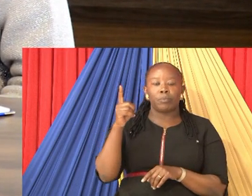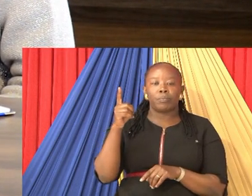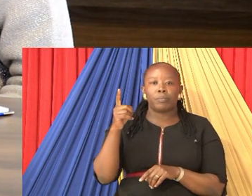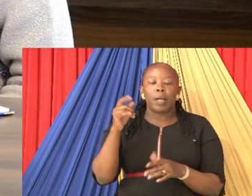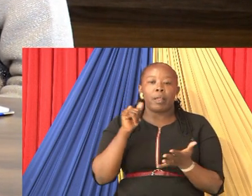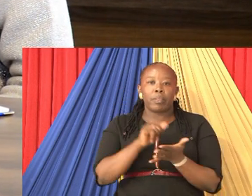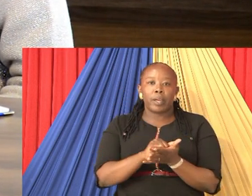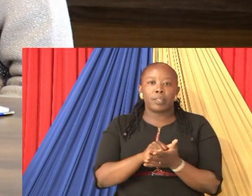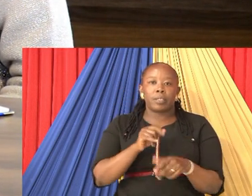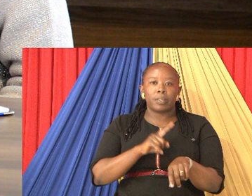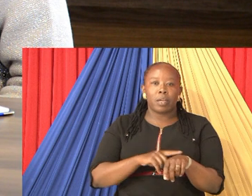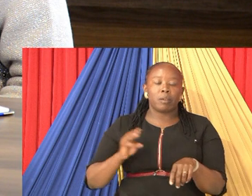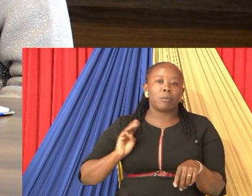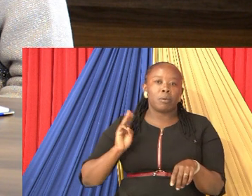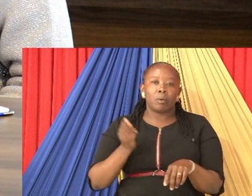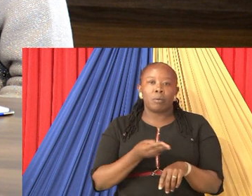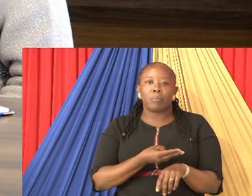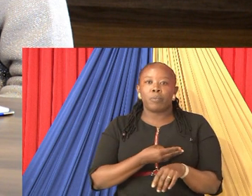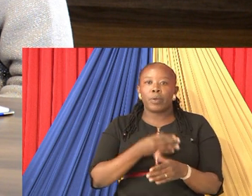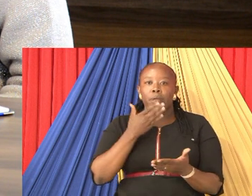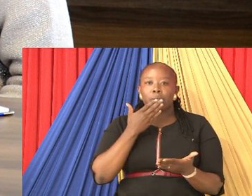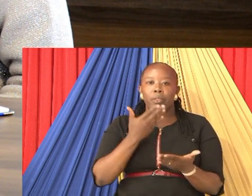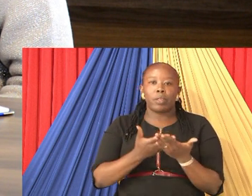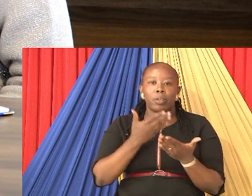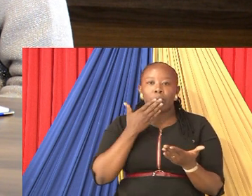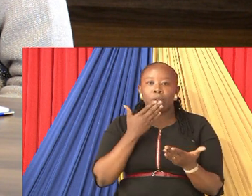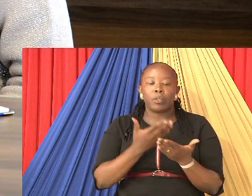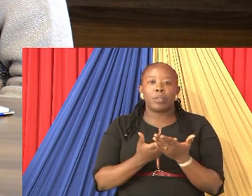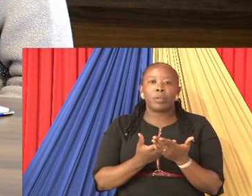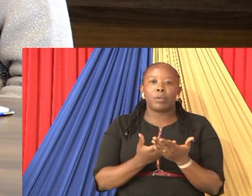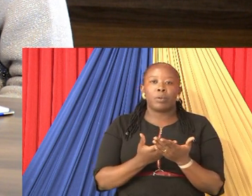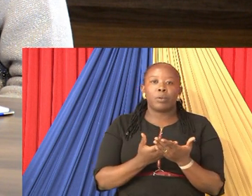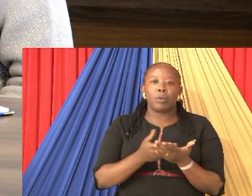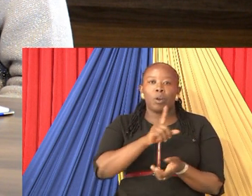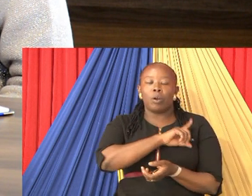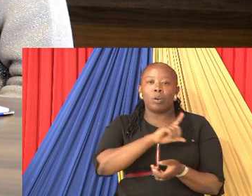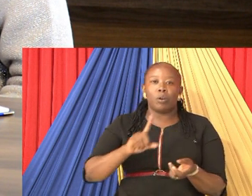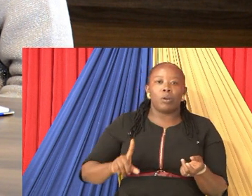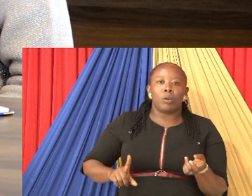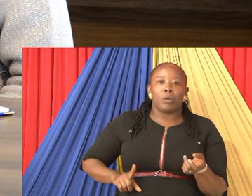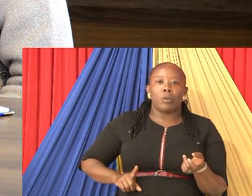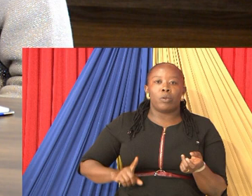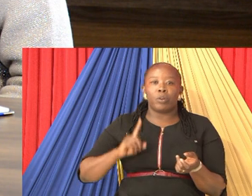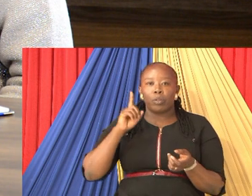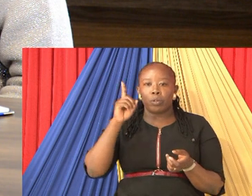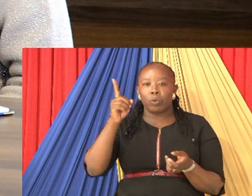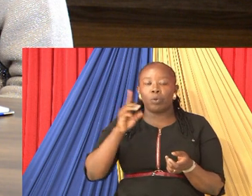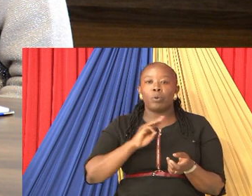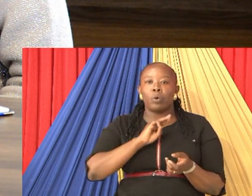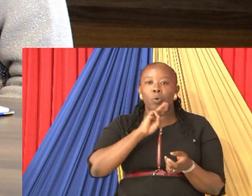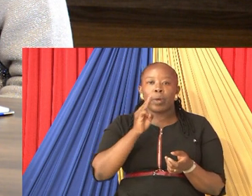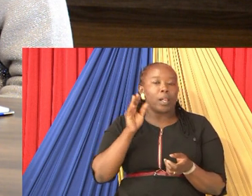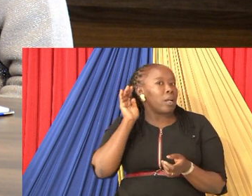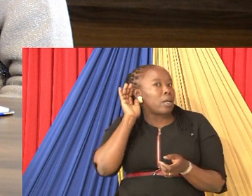Kwamba tukikushukuru Mungu na tukitoa hata zaka zetu, wewe Bwana utatujibu maombi